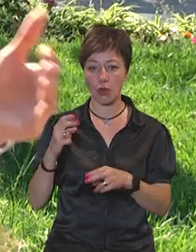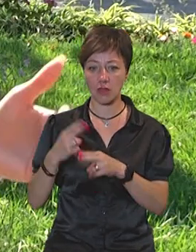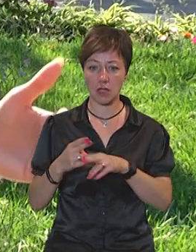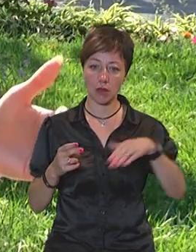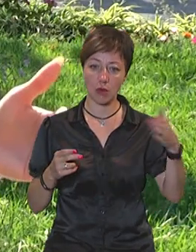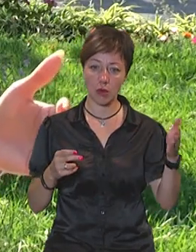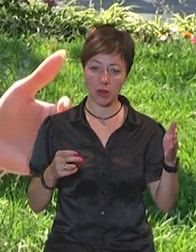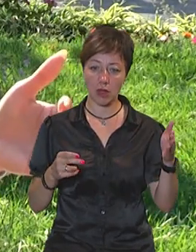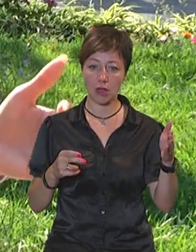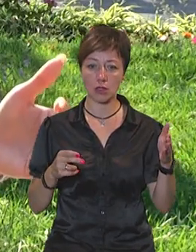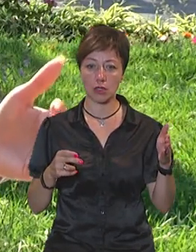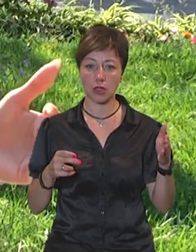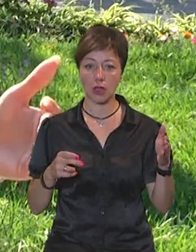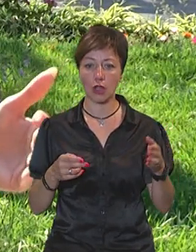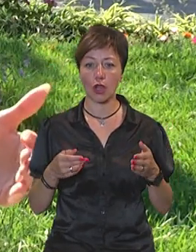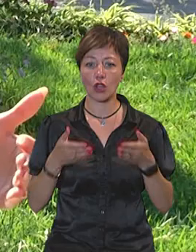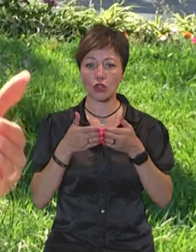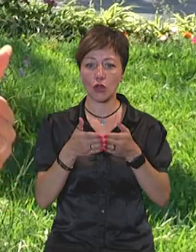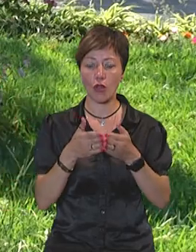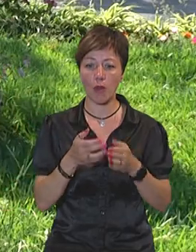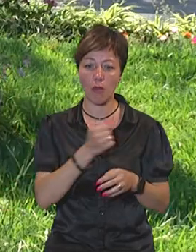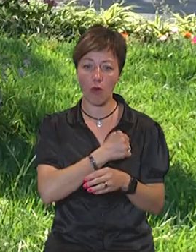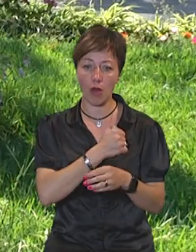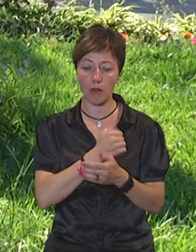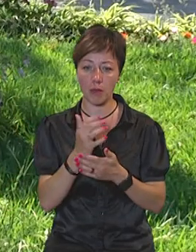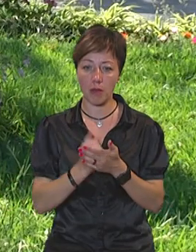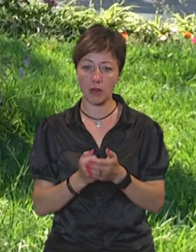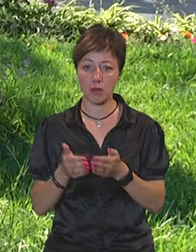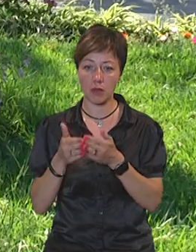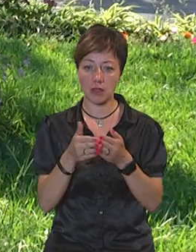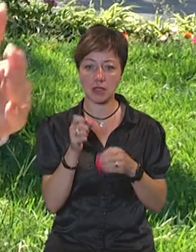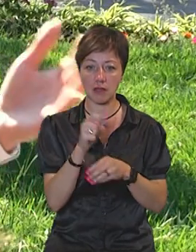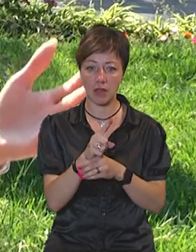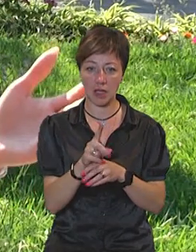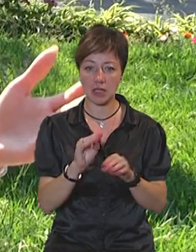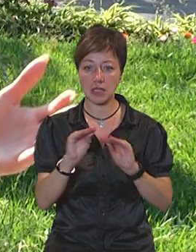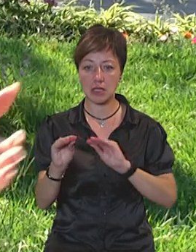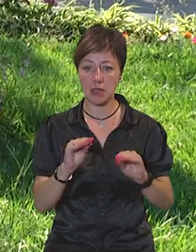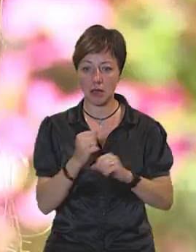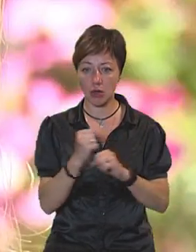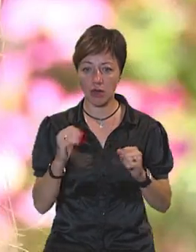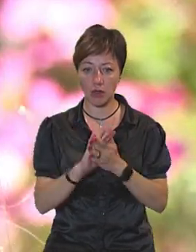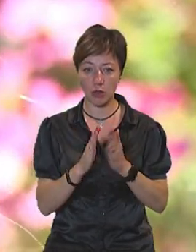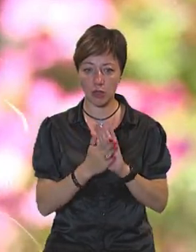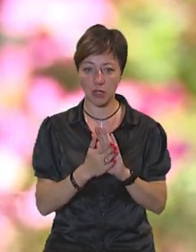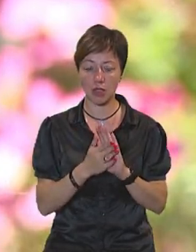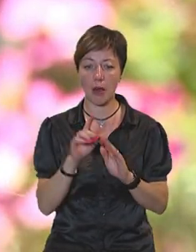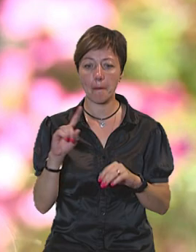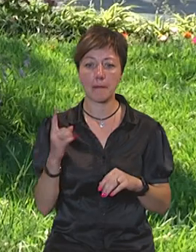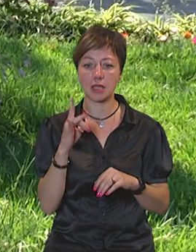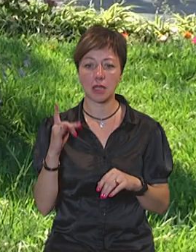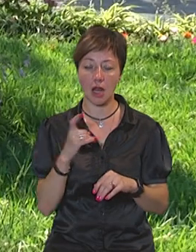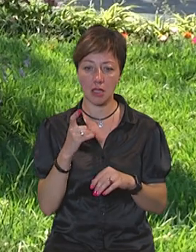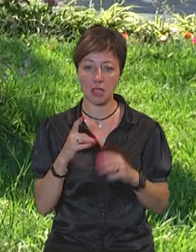на протилежний берег. Човен був повен боєкомплектів, тому що вони пливли на бойове завдання замінувати там деякі позиції. По них перший раз